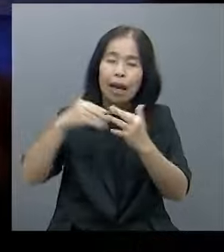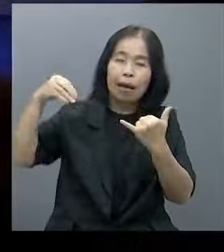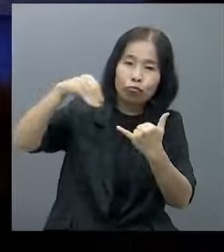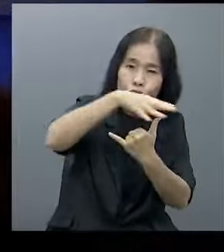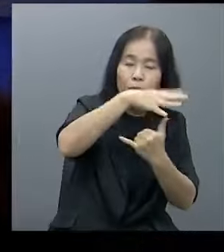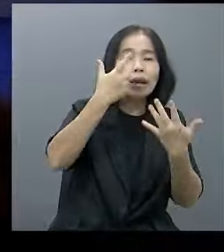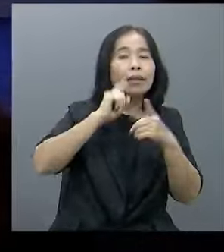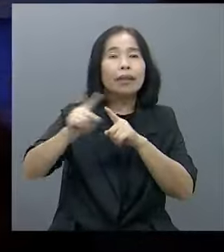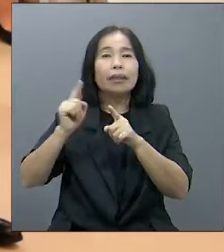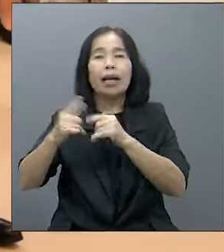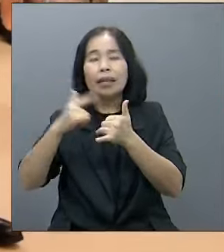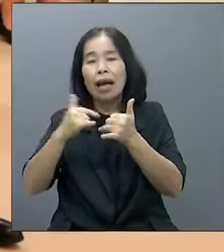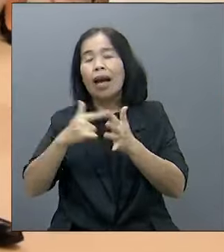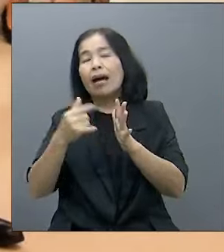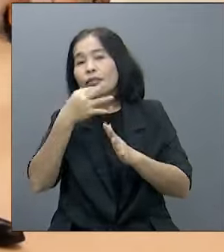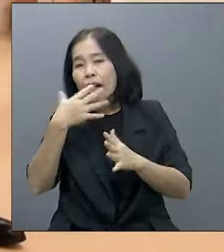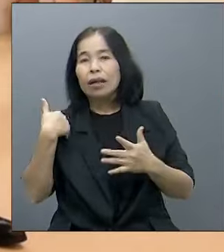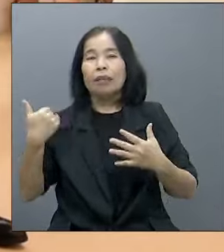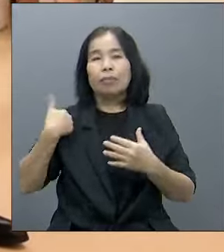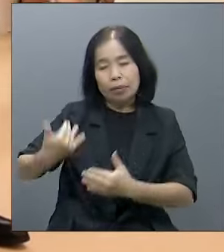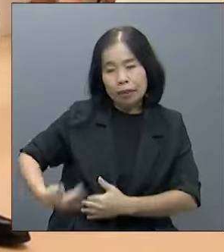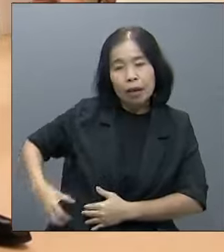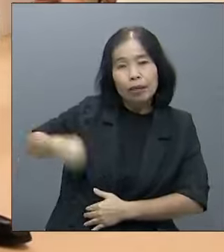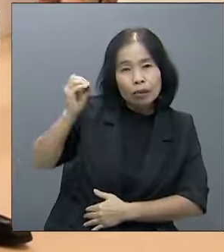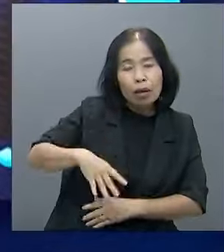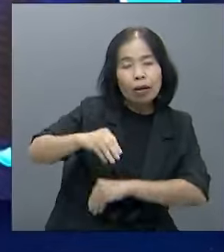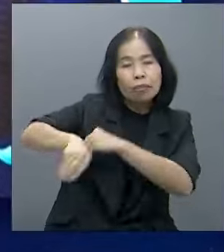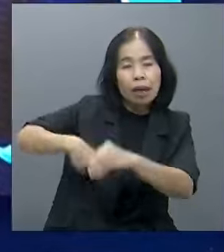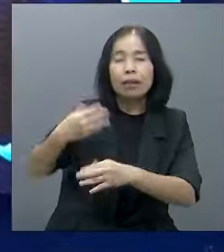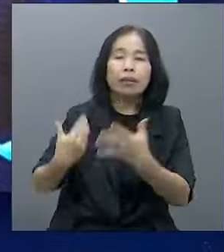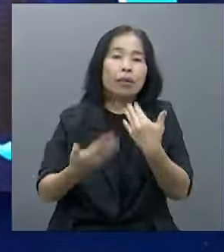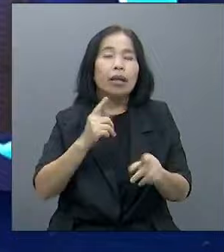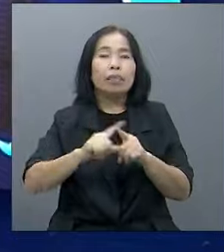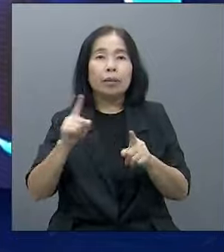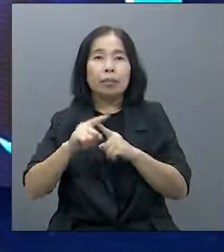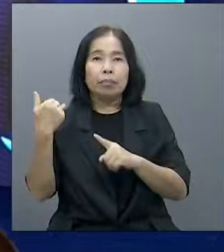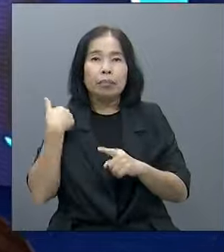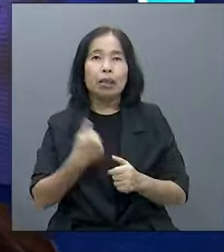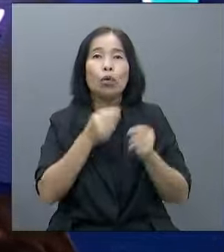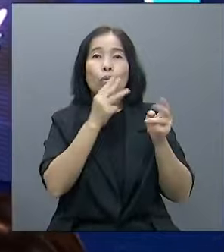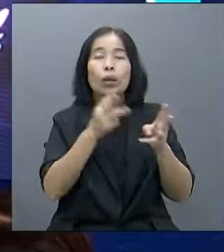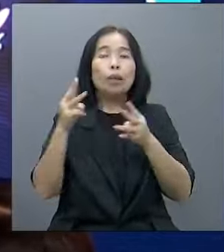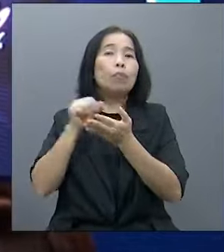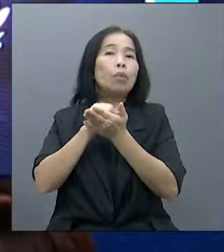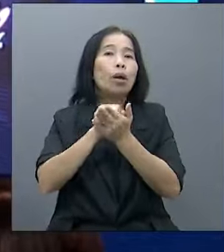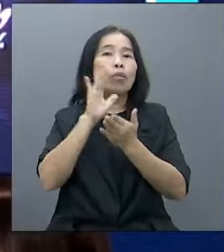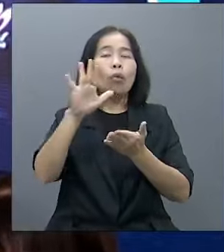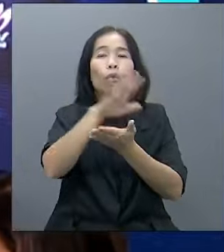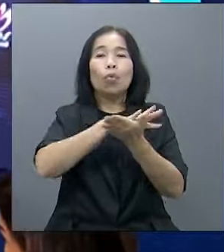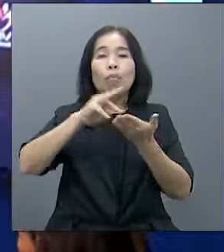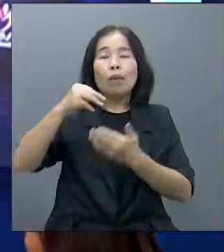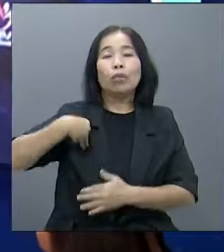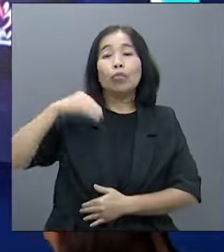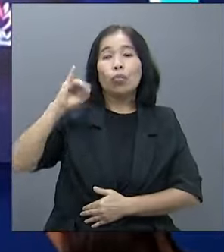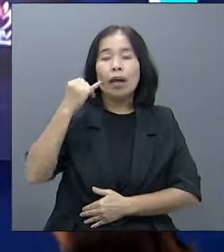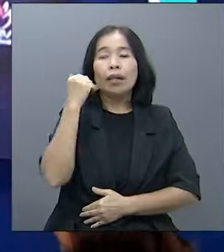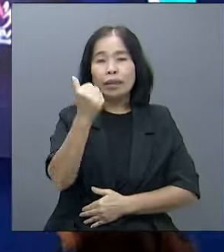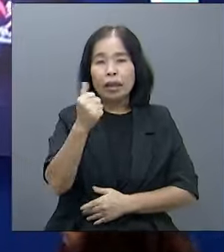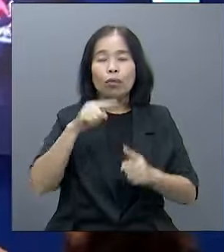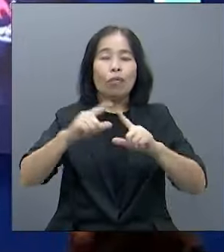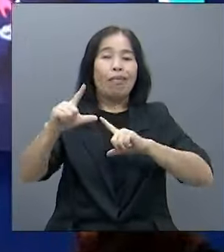าและการปลูกถ่ายไขกระดูกและเซลล์บำบัดผู้ป่วยสามารถเข้าถึงช่องทางบริการของโรงพยาบาลจุฬาภรณ์ได้ผ่านทาง